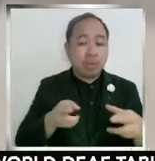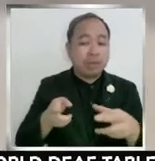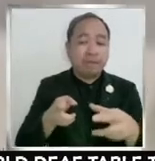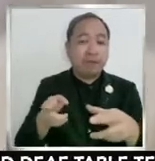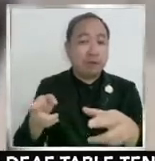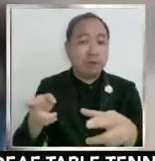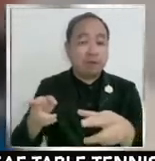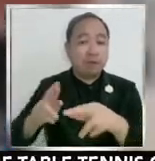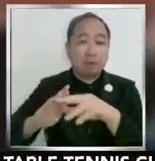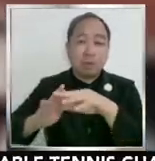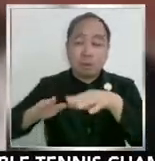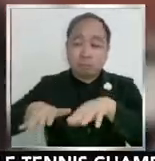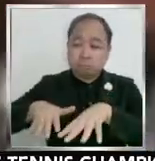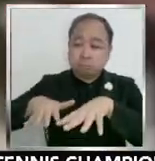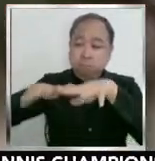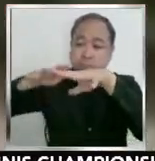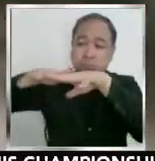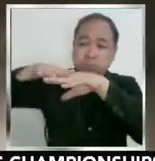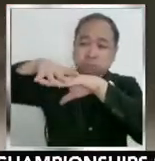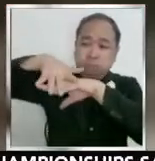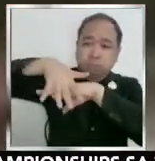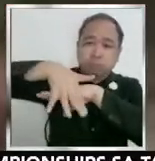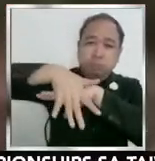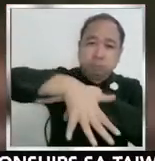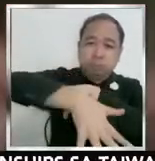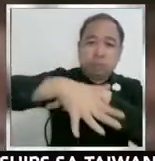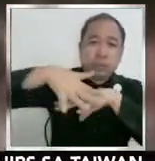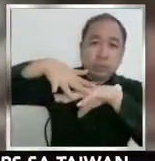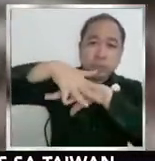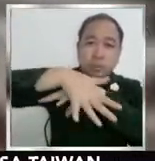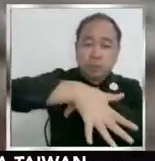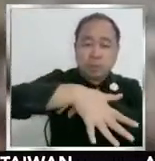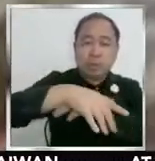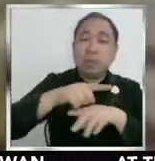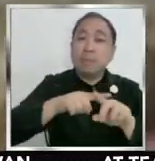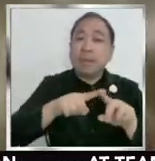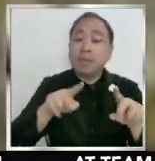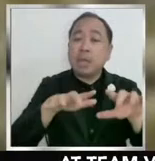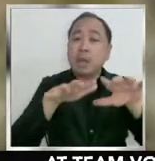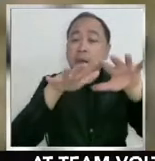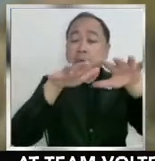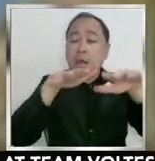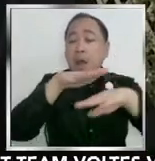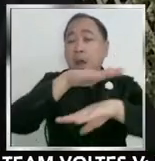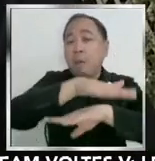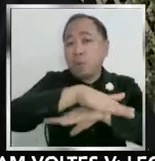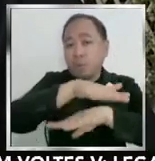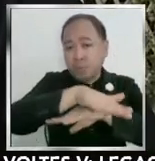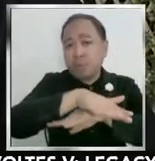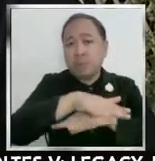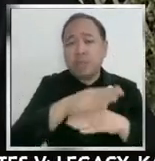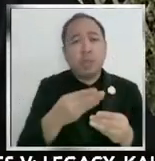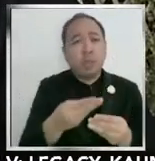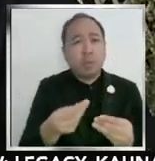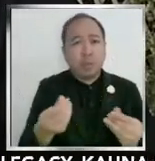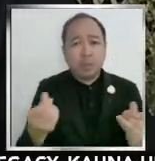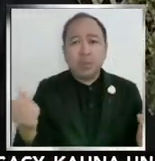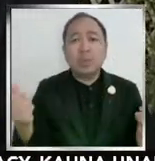talaga yung tubig, sir. Pero sa tuwing hapon, ala na. Pero nung linggo po, naramdaman namin